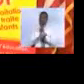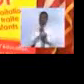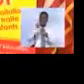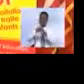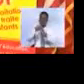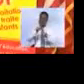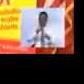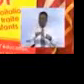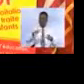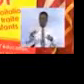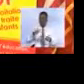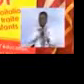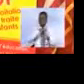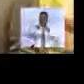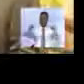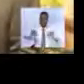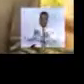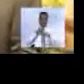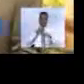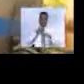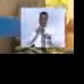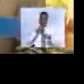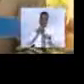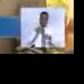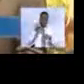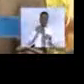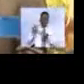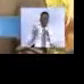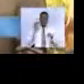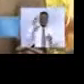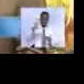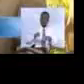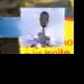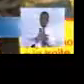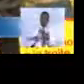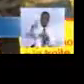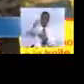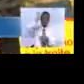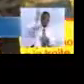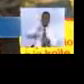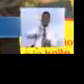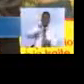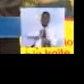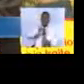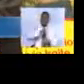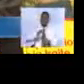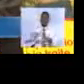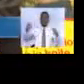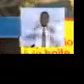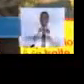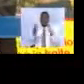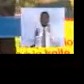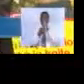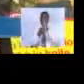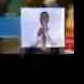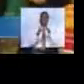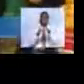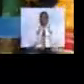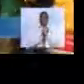enfants. L'enquête qui sera réalisée par l'université de Tulane va bénéficier du partenariat